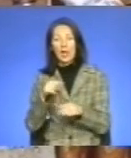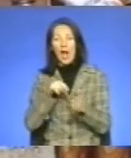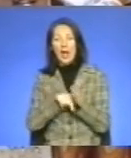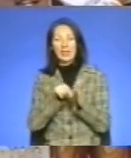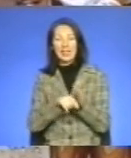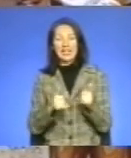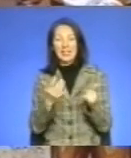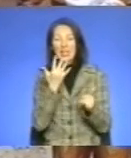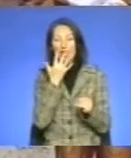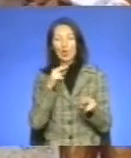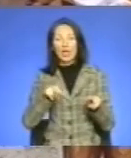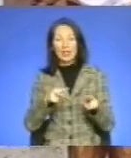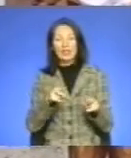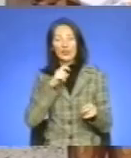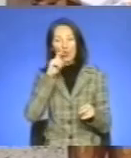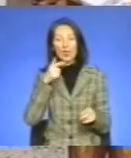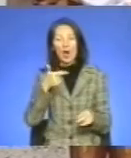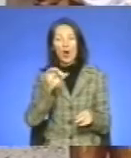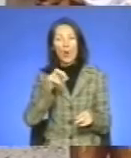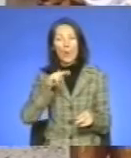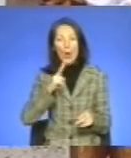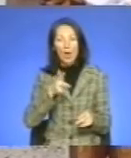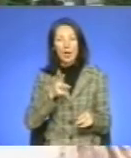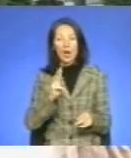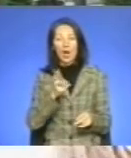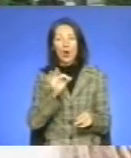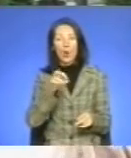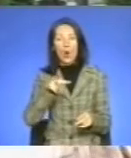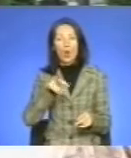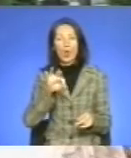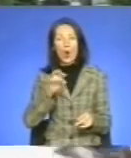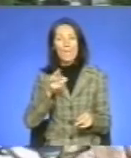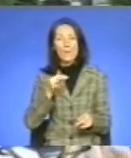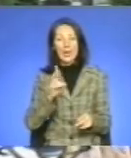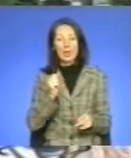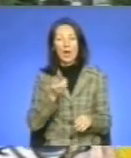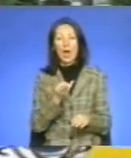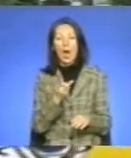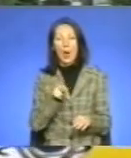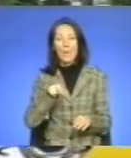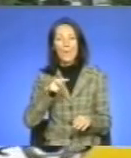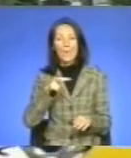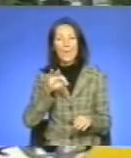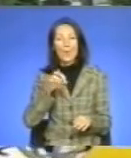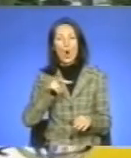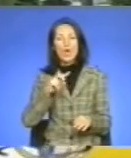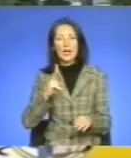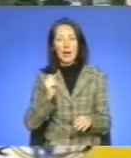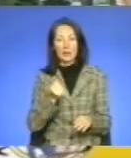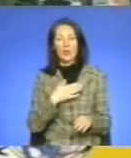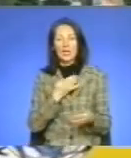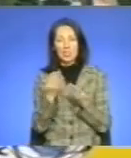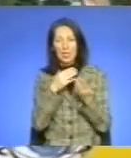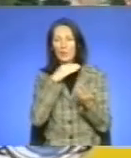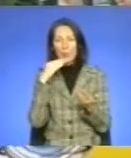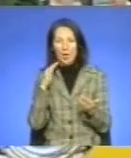танців України – гопаку, коломийки та польки. Ми читаємо багато, діти читають, і дуже приємно,